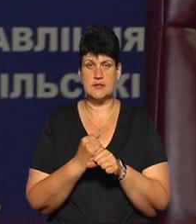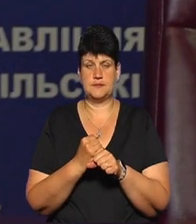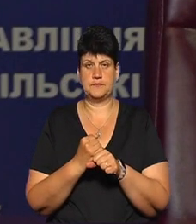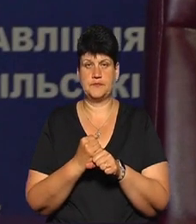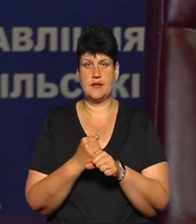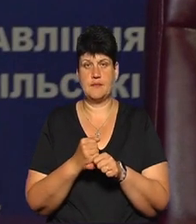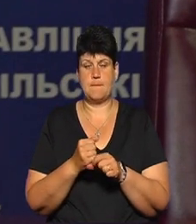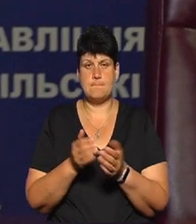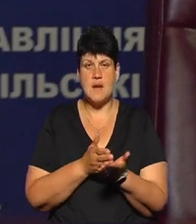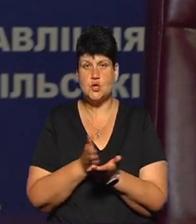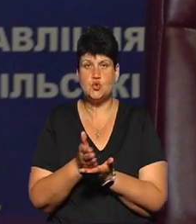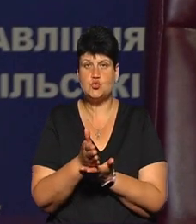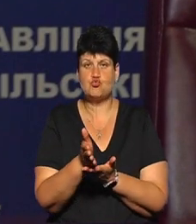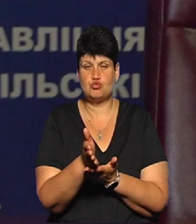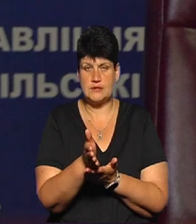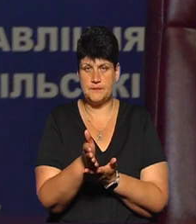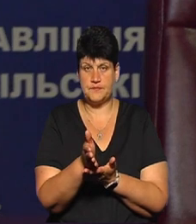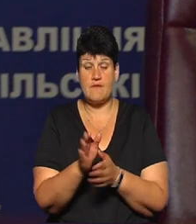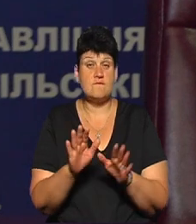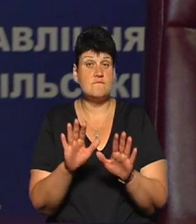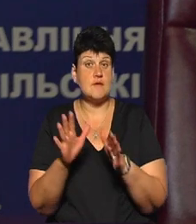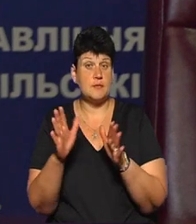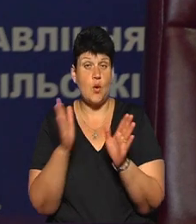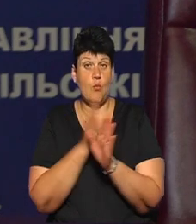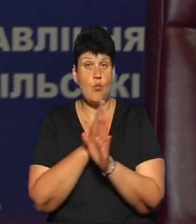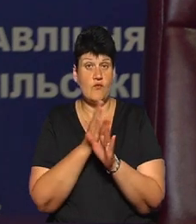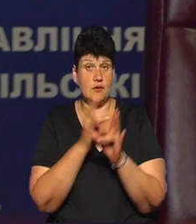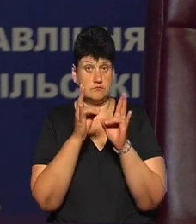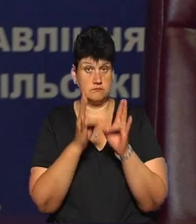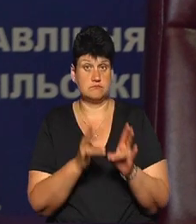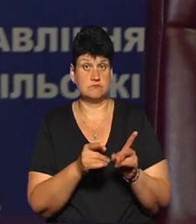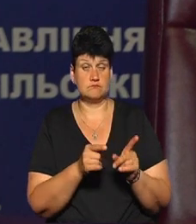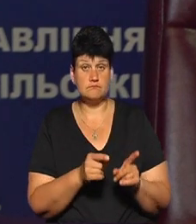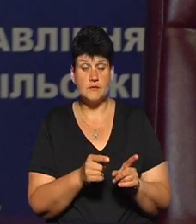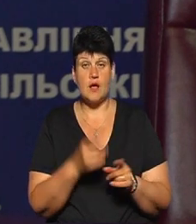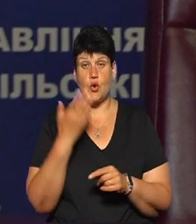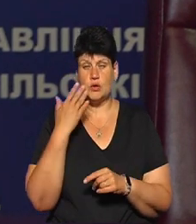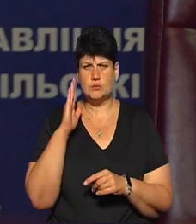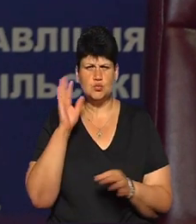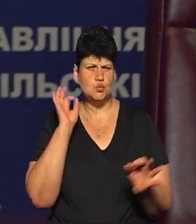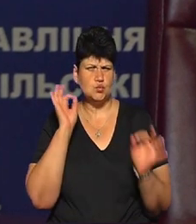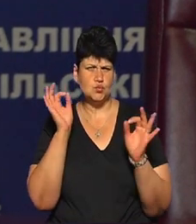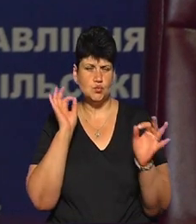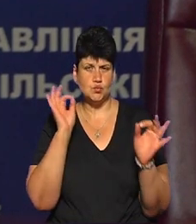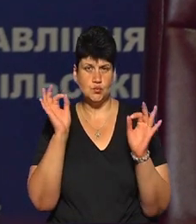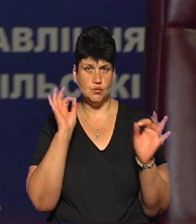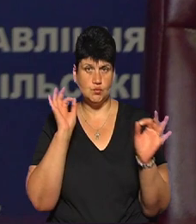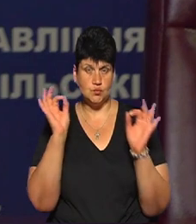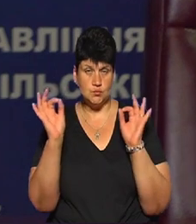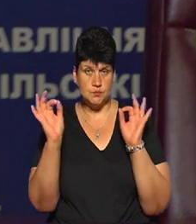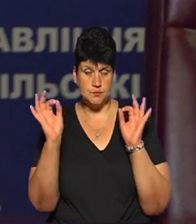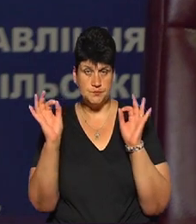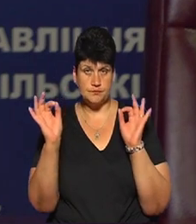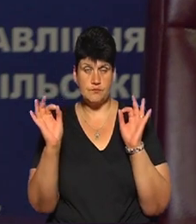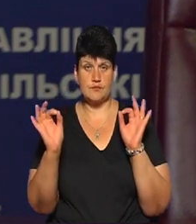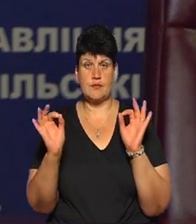і певні маршрути на випадок повітряної небезпеки, коли буде лунати сигнали